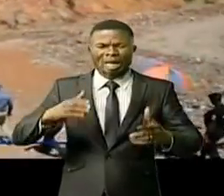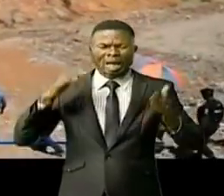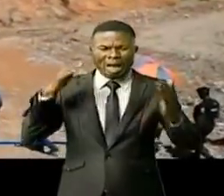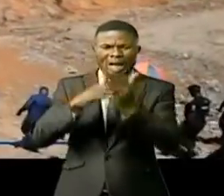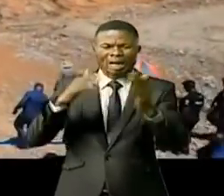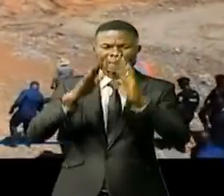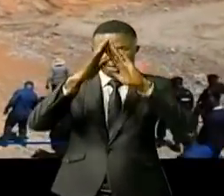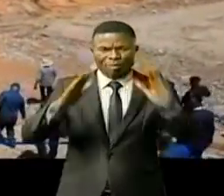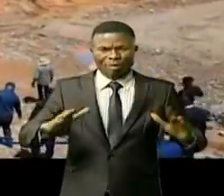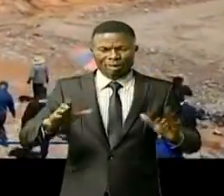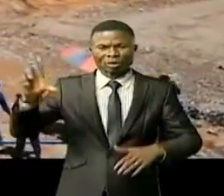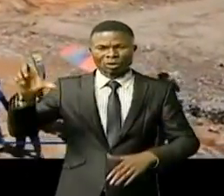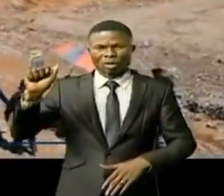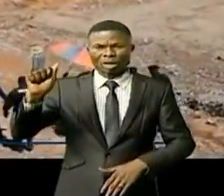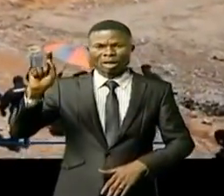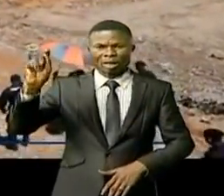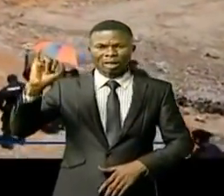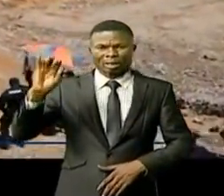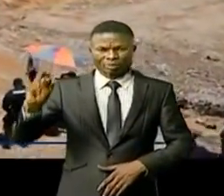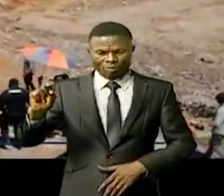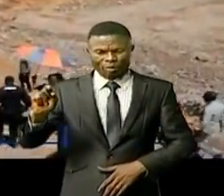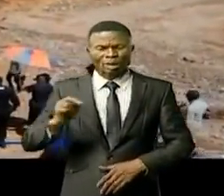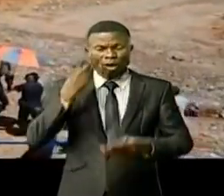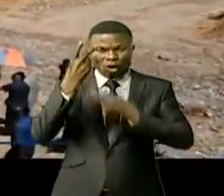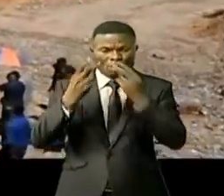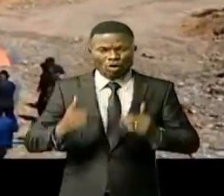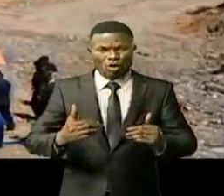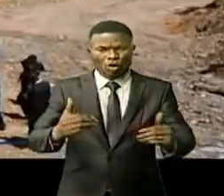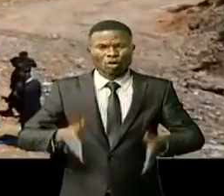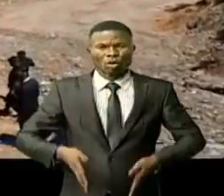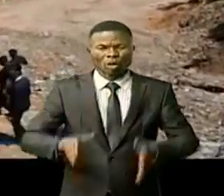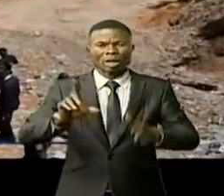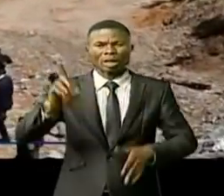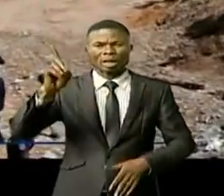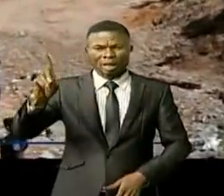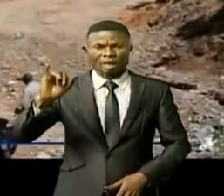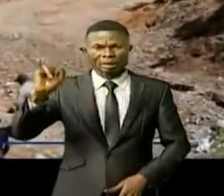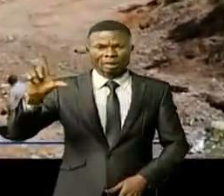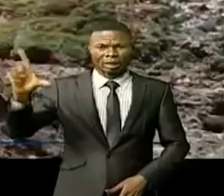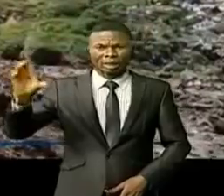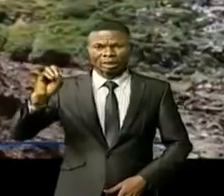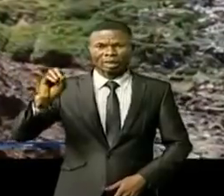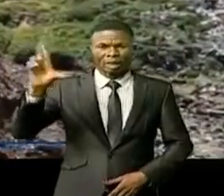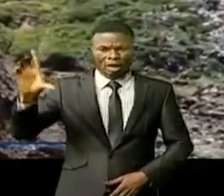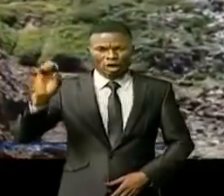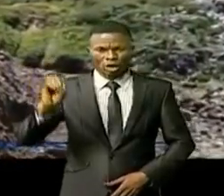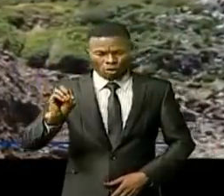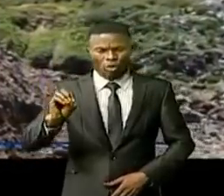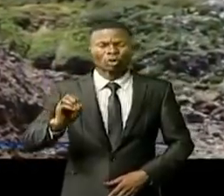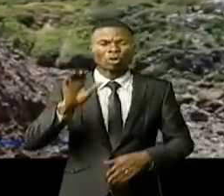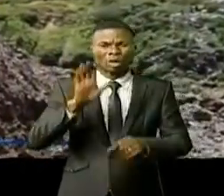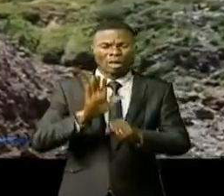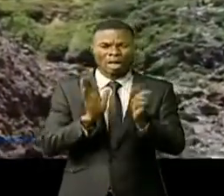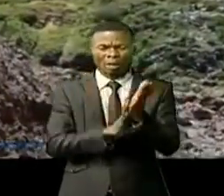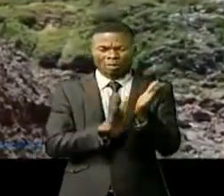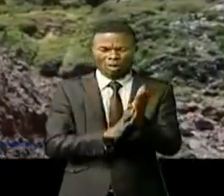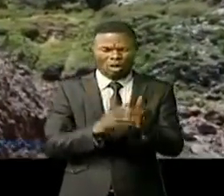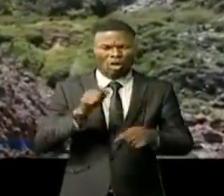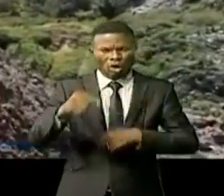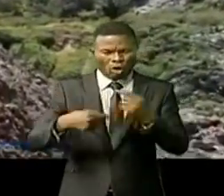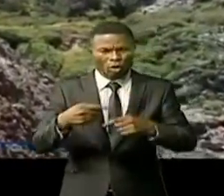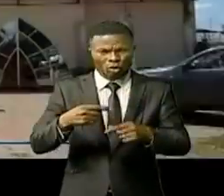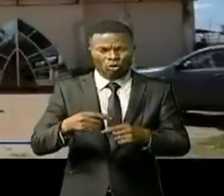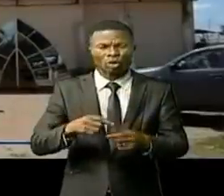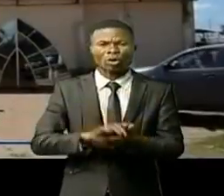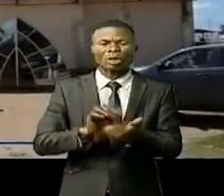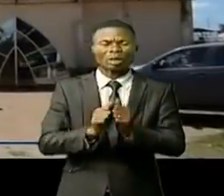quartier latin. Il a poursuivi sa visite du jour sur la route d'Ilolo, à côté de l'église Mont-Carmel, où les mêmes efforts sont consentis par